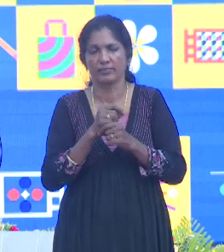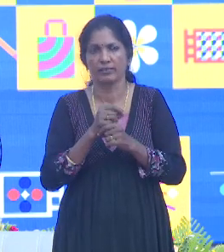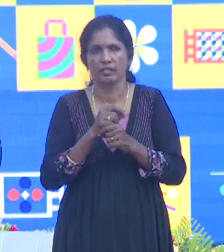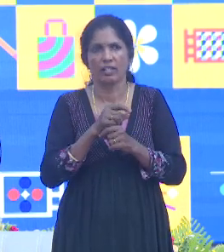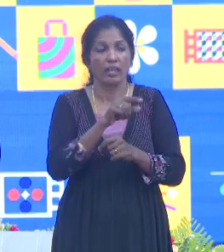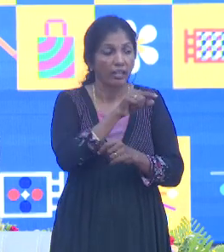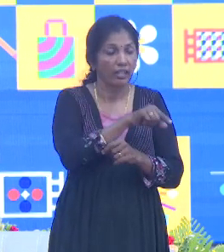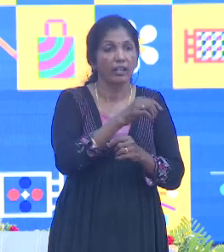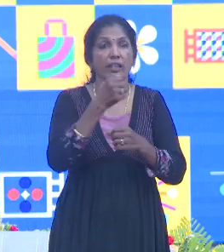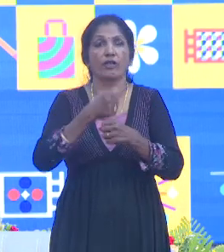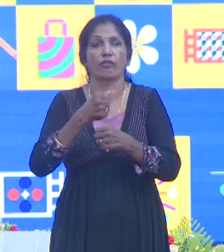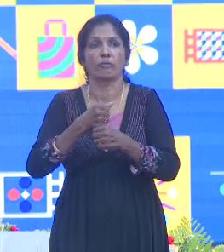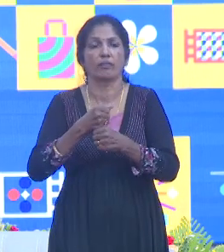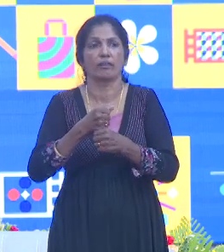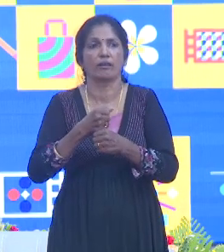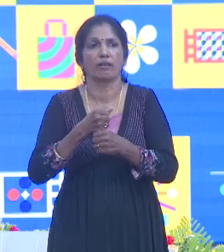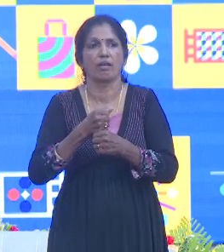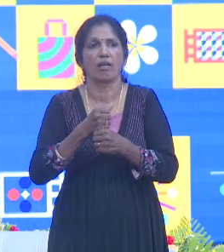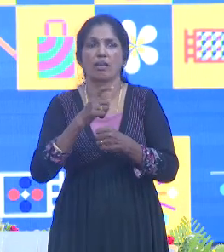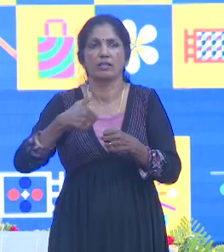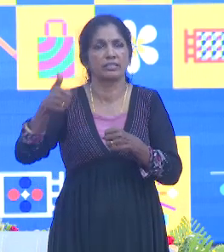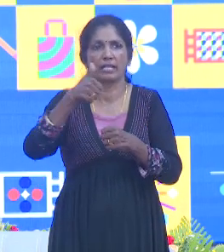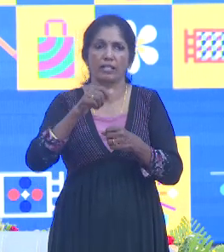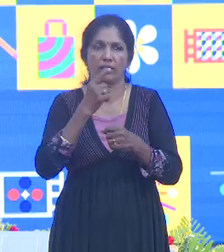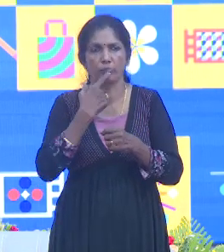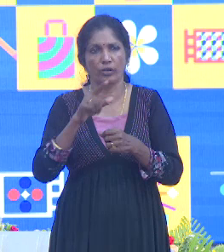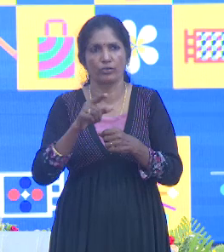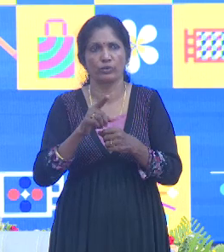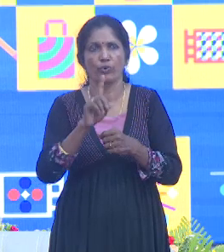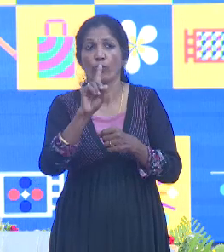ആ ഗവൺമെൻറ് അധ്യക്ഷനും അത് പറഞ്ഞു.